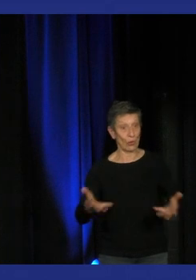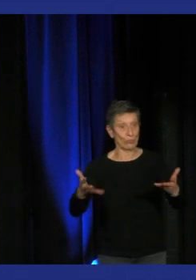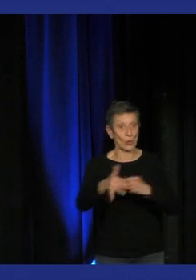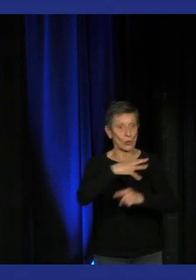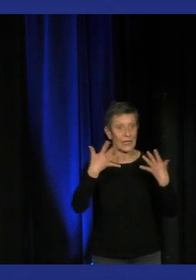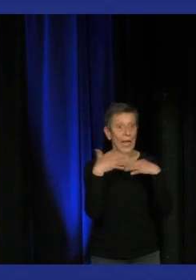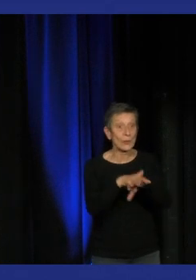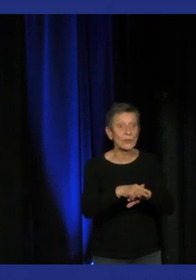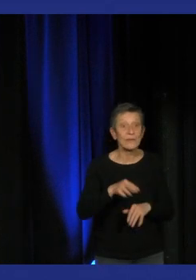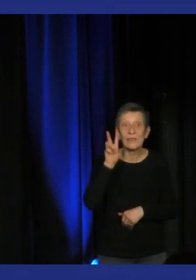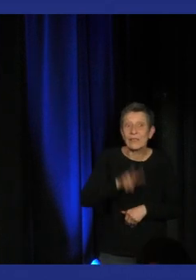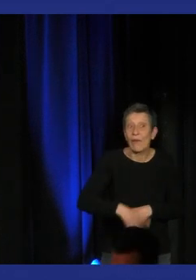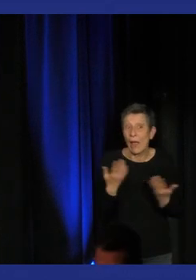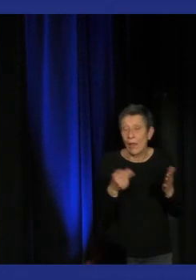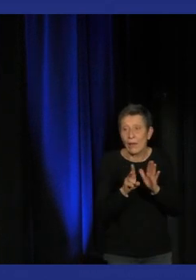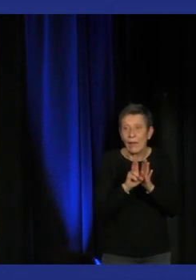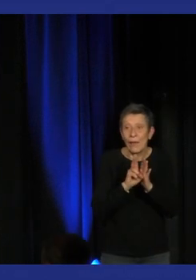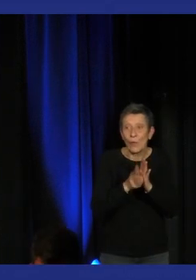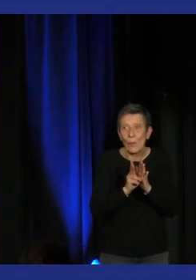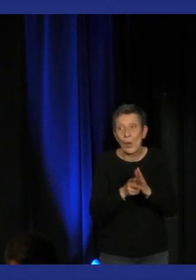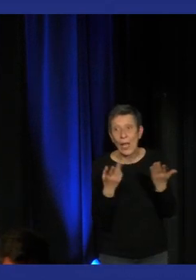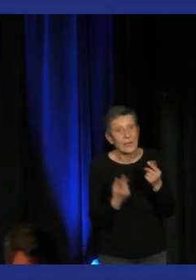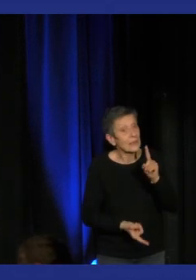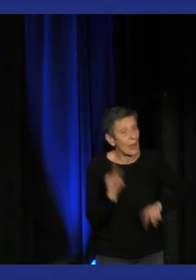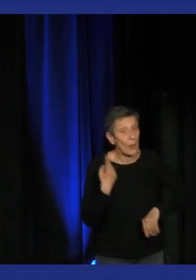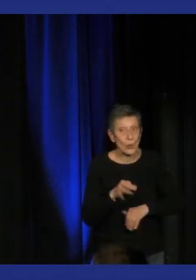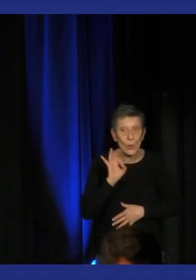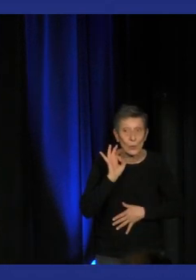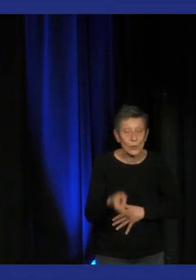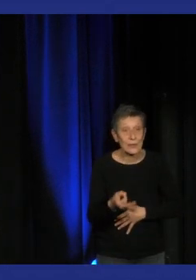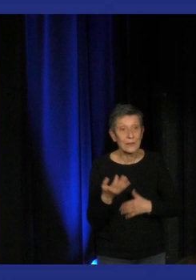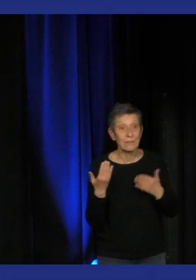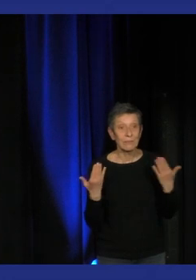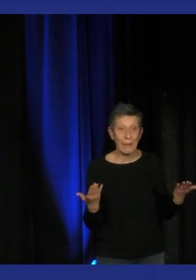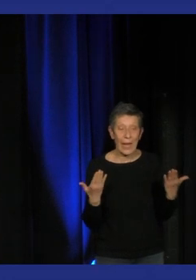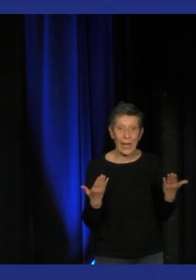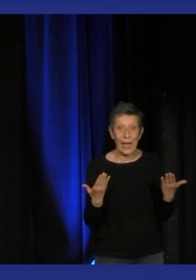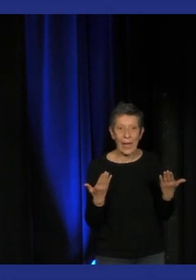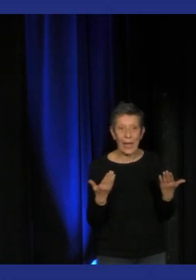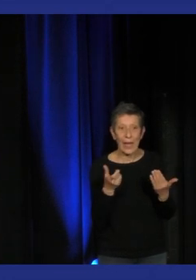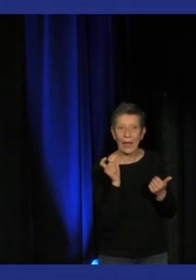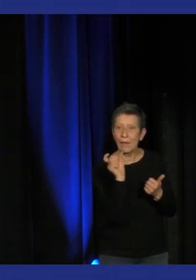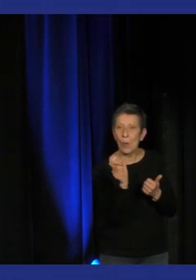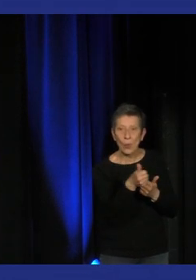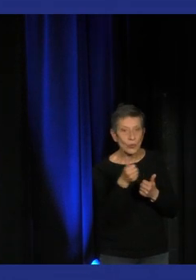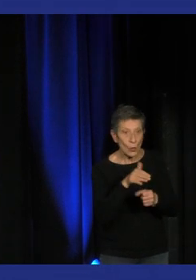Après, bon, c'est toujours pareil, le vocabulaire, c'est important, mais il faut qu'il y ait de la pensée derrière.